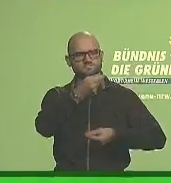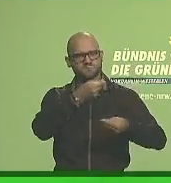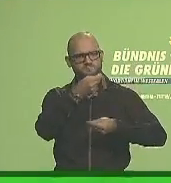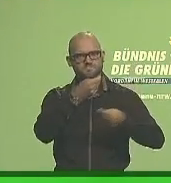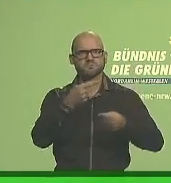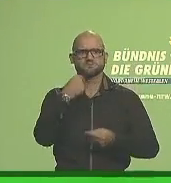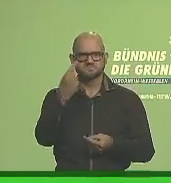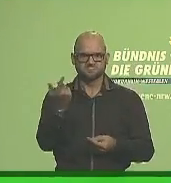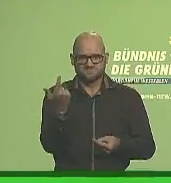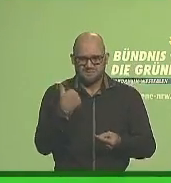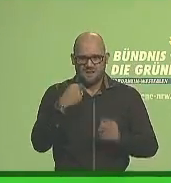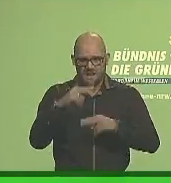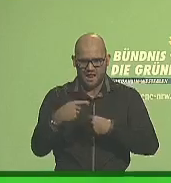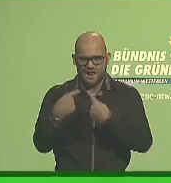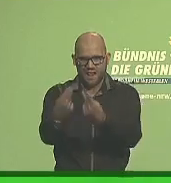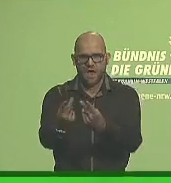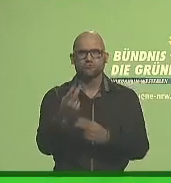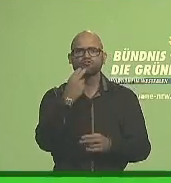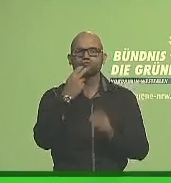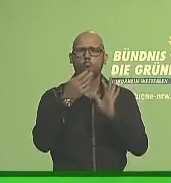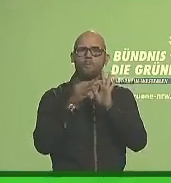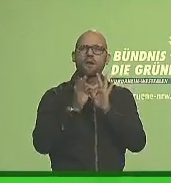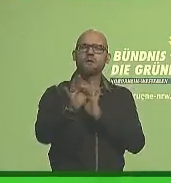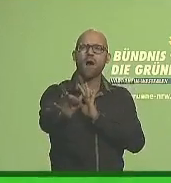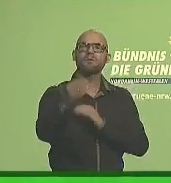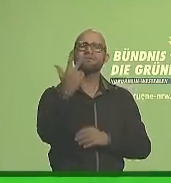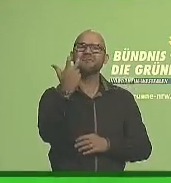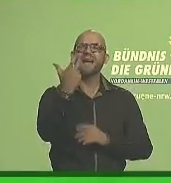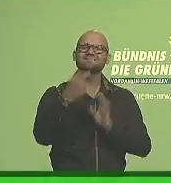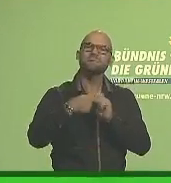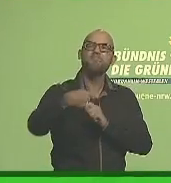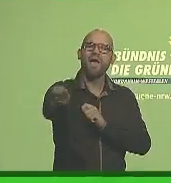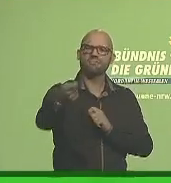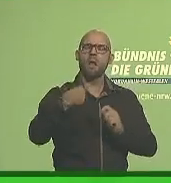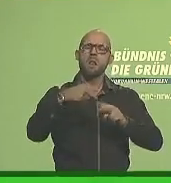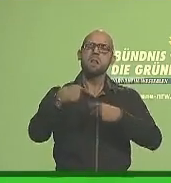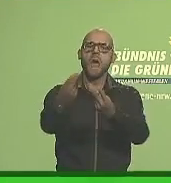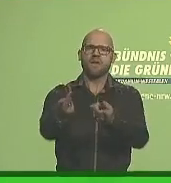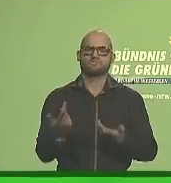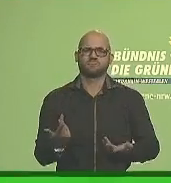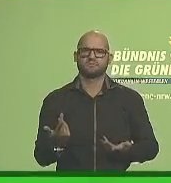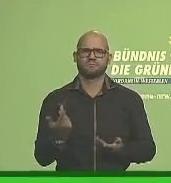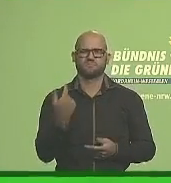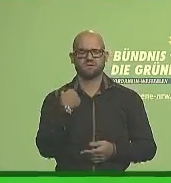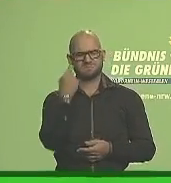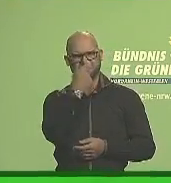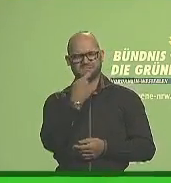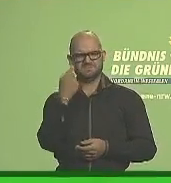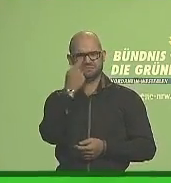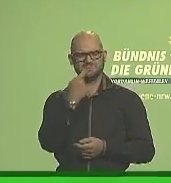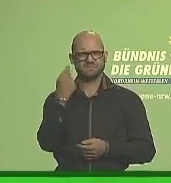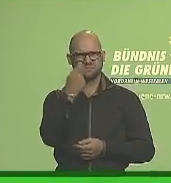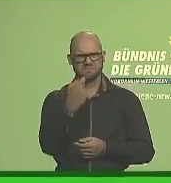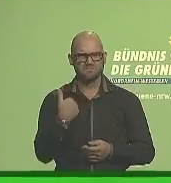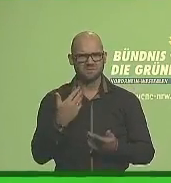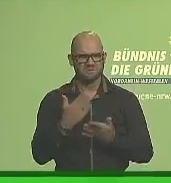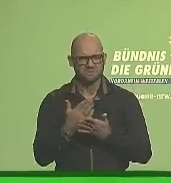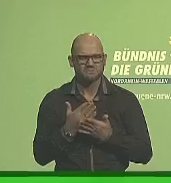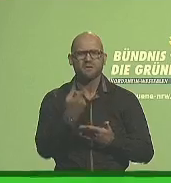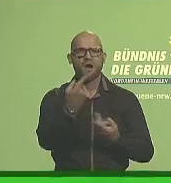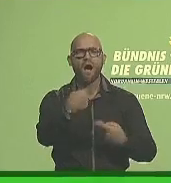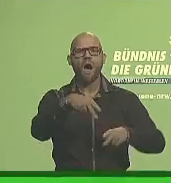30 Metern verleihen könnten. Verlängerungskabel von 30 Metern? Das war die Antwort, um bei den guten